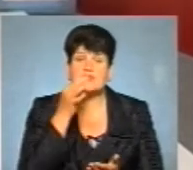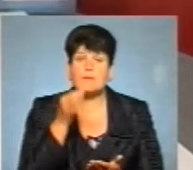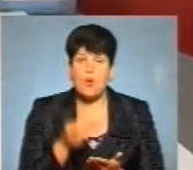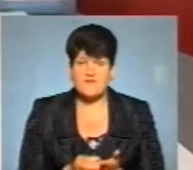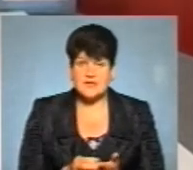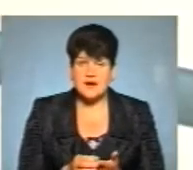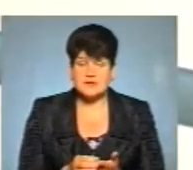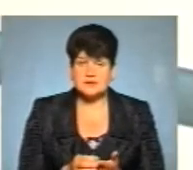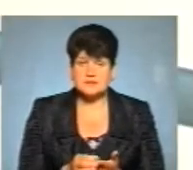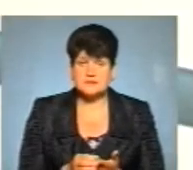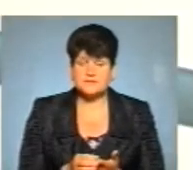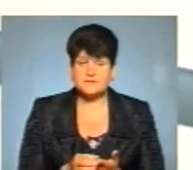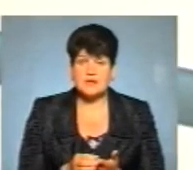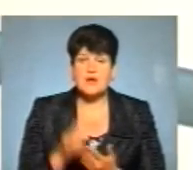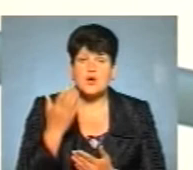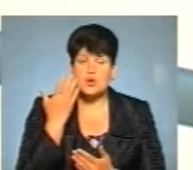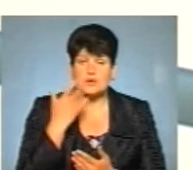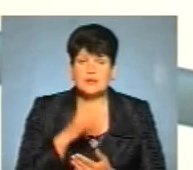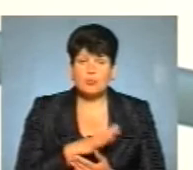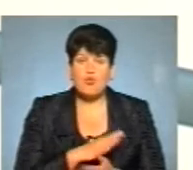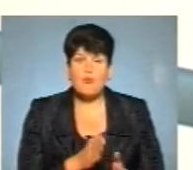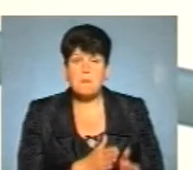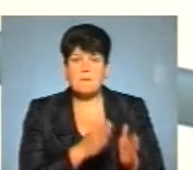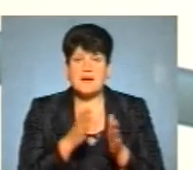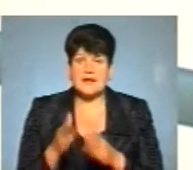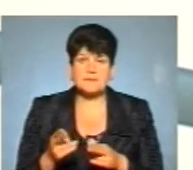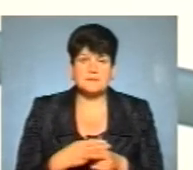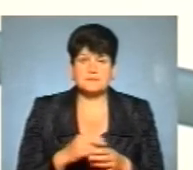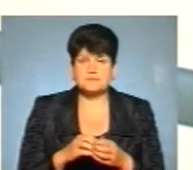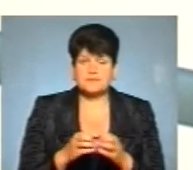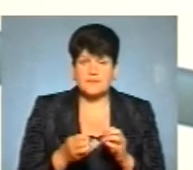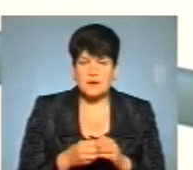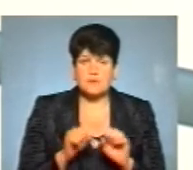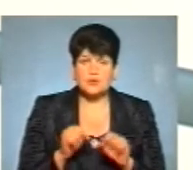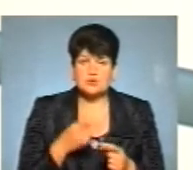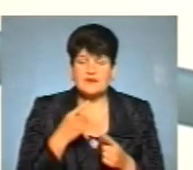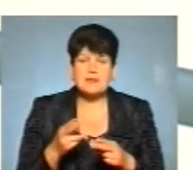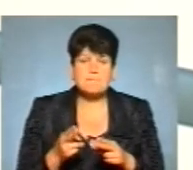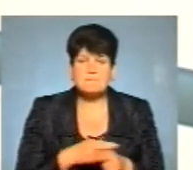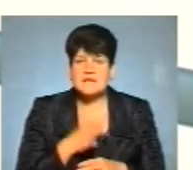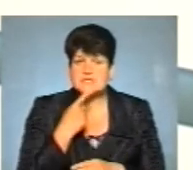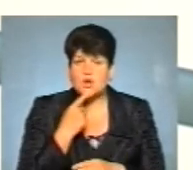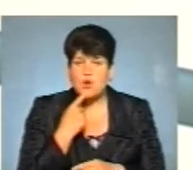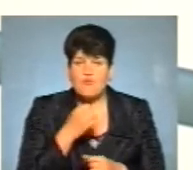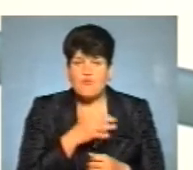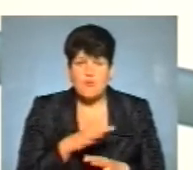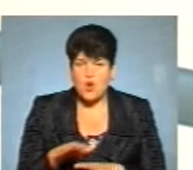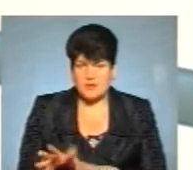відповідальність, бо, знаєте, коли той відбувся перехід, такий безболісний, ми можемо говорити безкровний, так, без